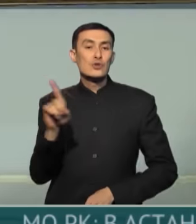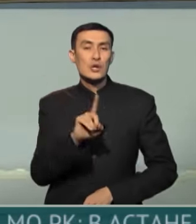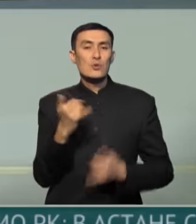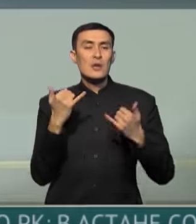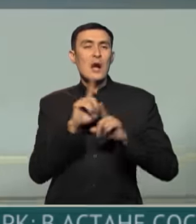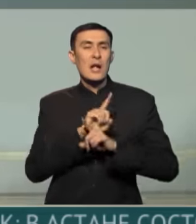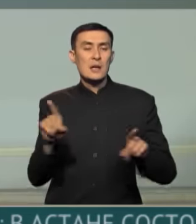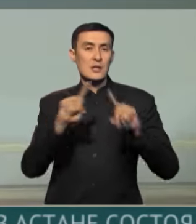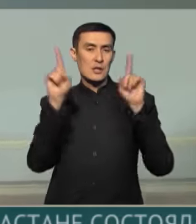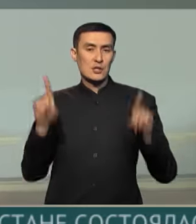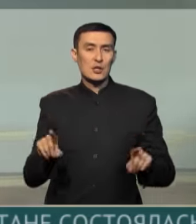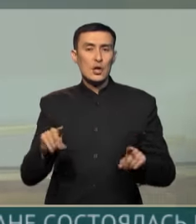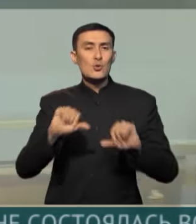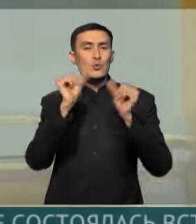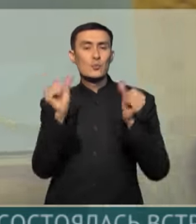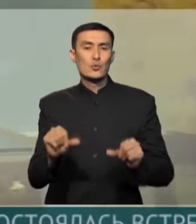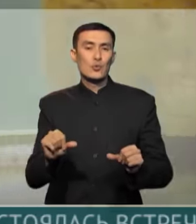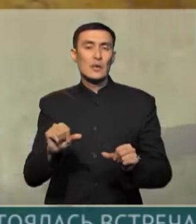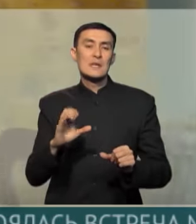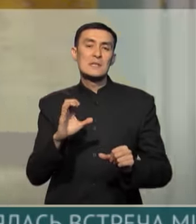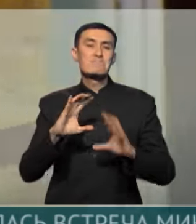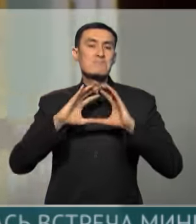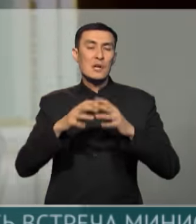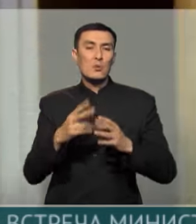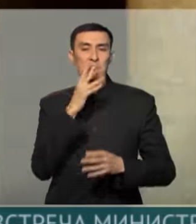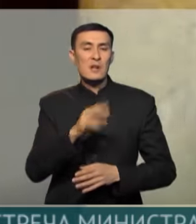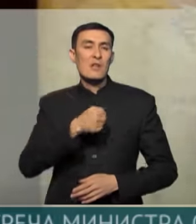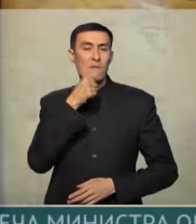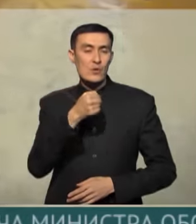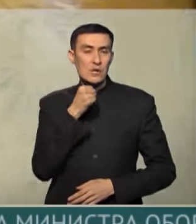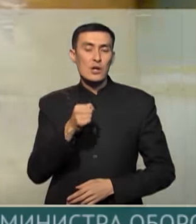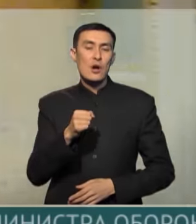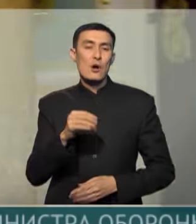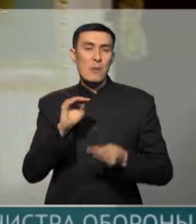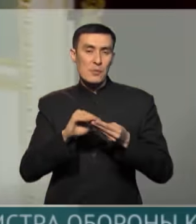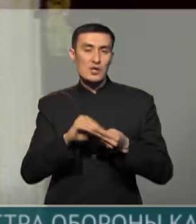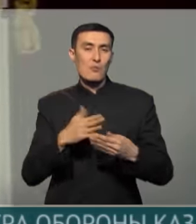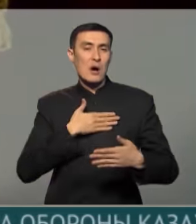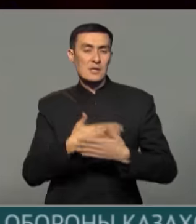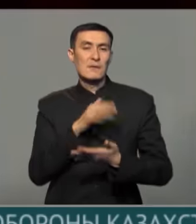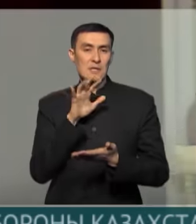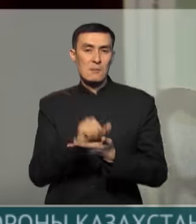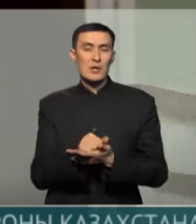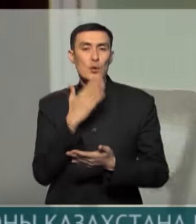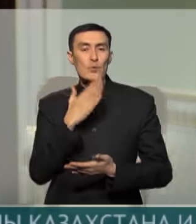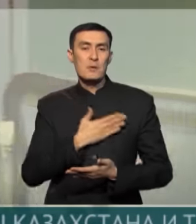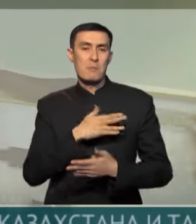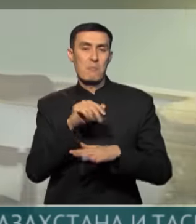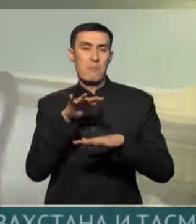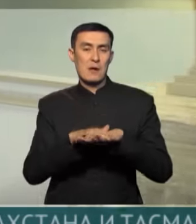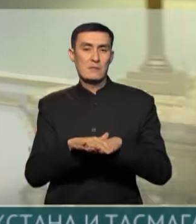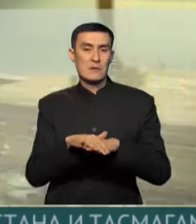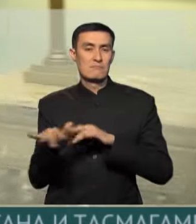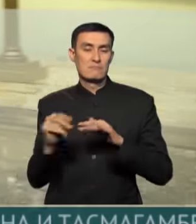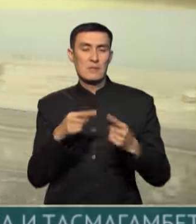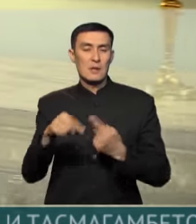уникальные картины и скульптуры со всего мира. Несмотря на возраст, лорд Ротшильд по-прежнему активно занимается любимым банковским делом.